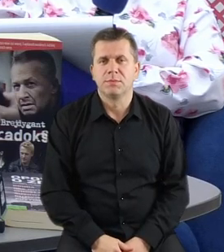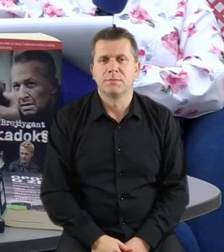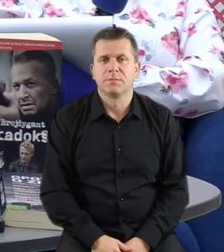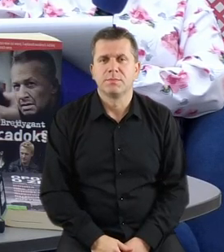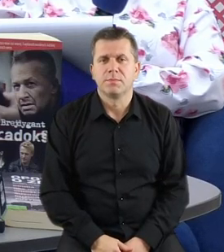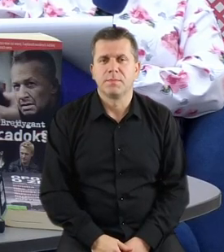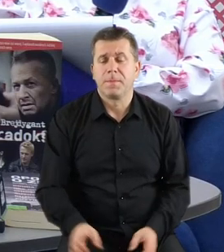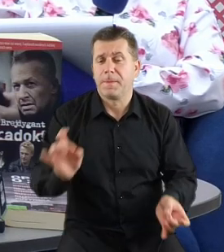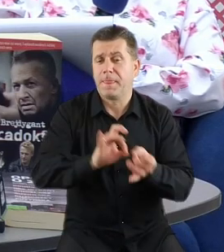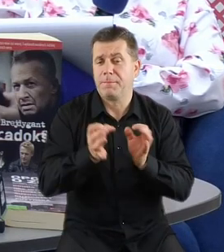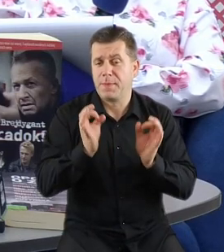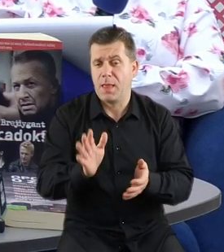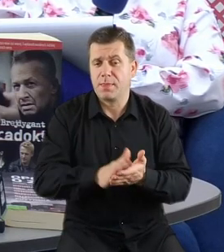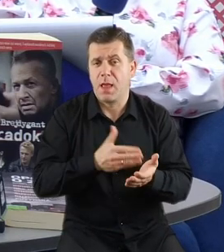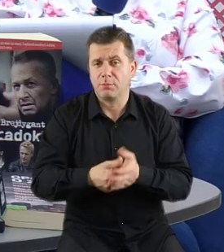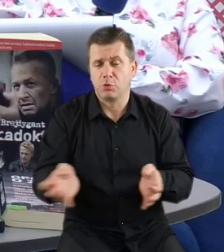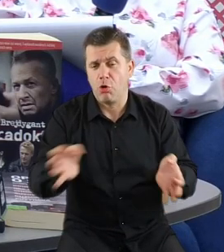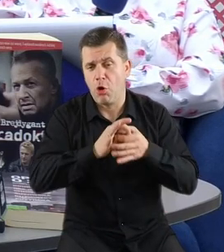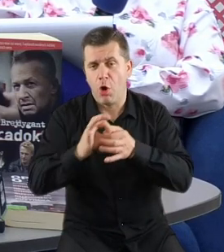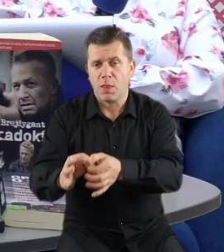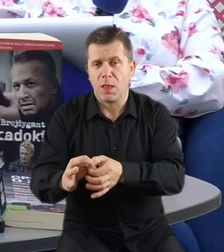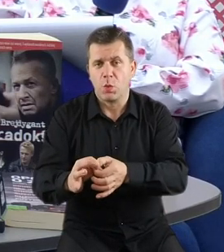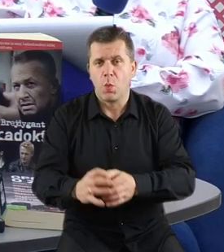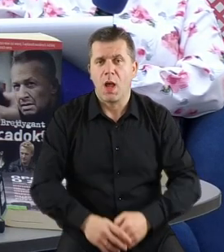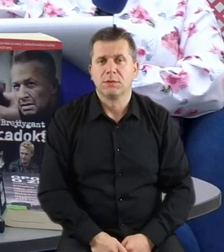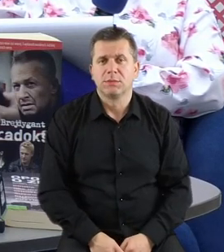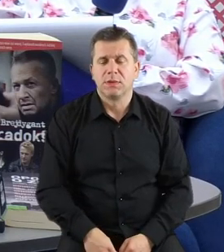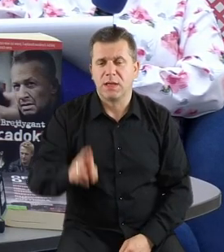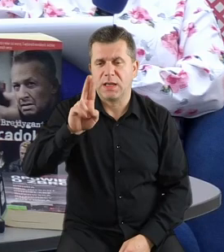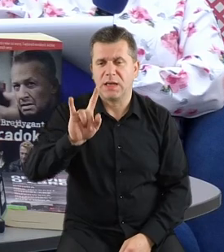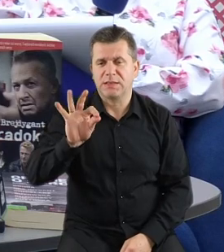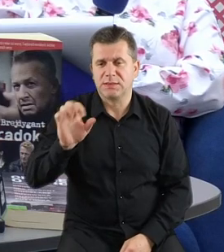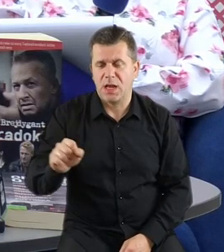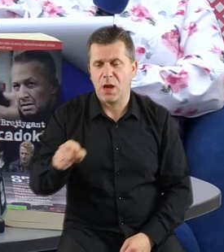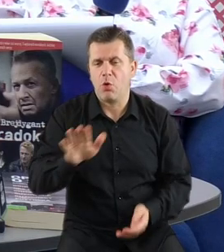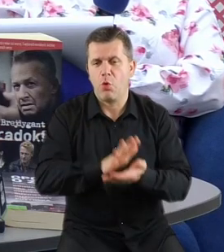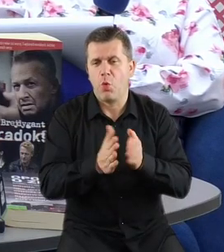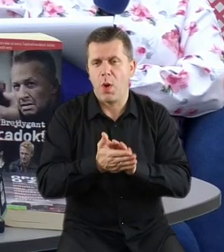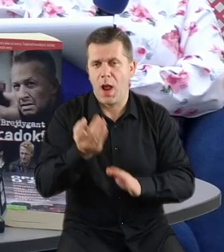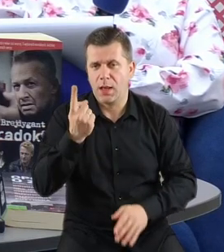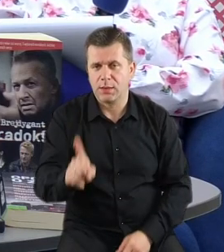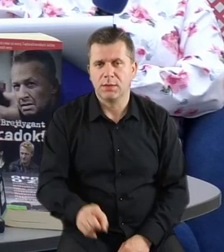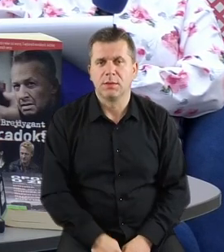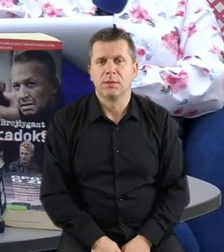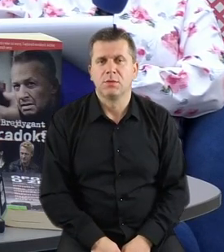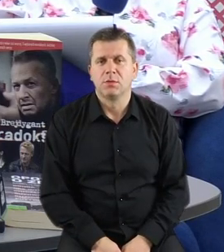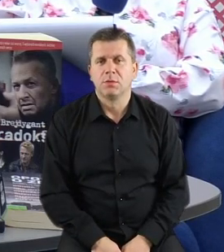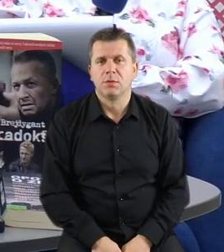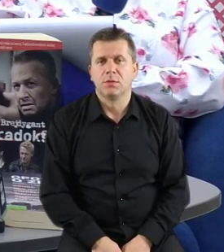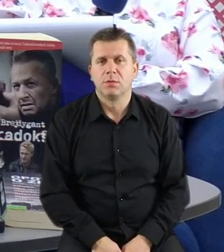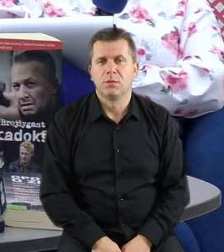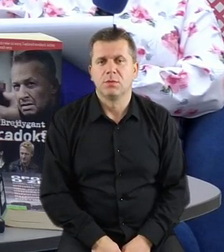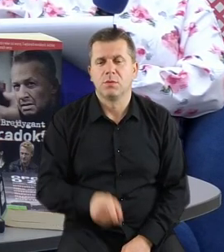Natomiast gdybym teraz na przykład pisał kontynuację rysy układu, no